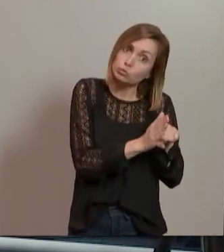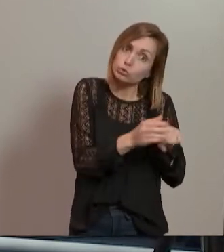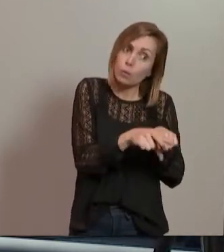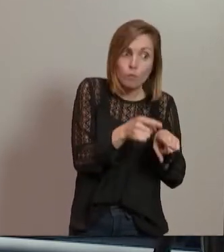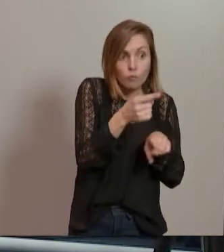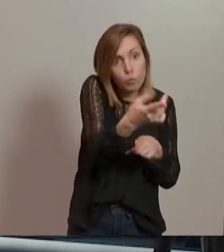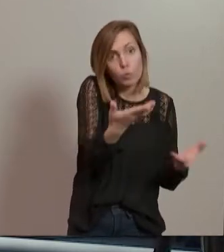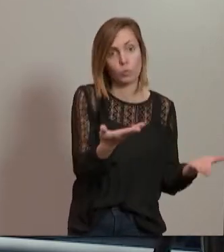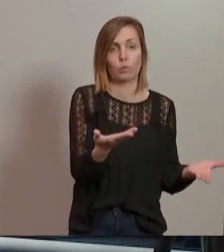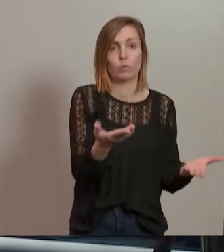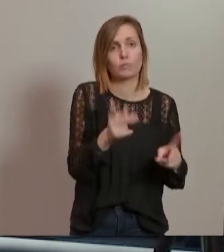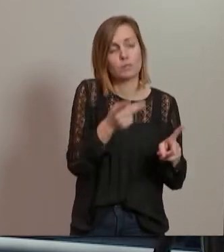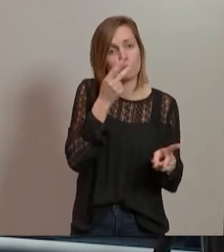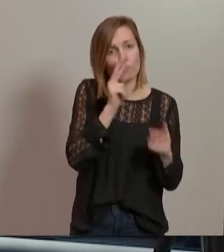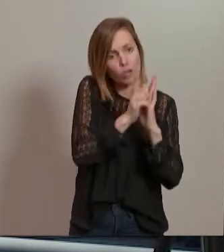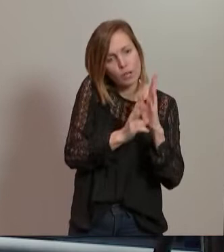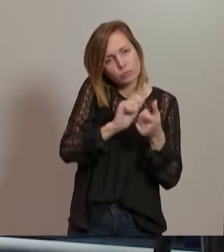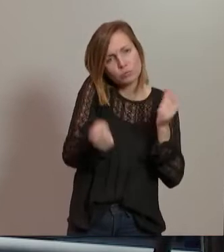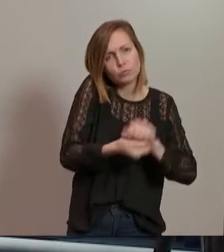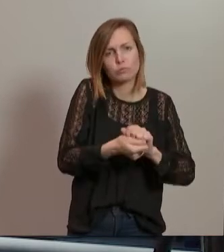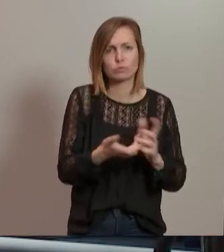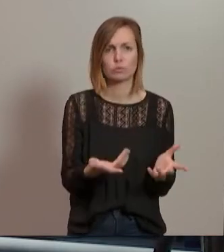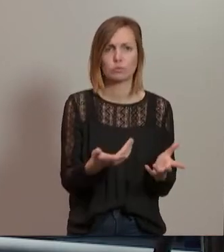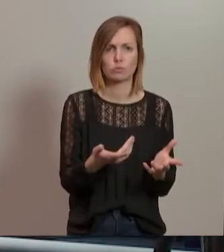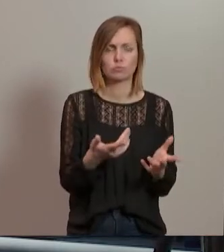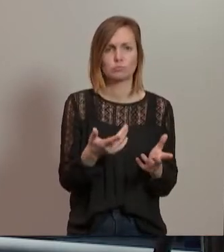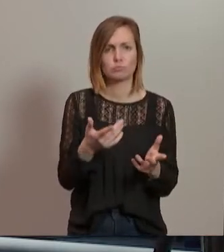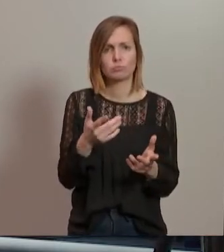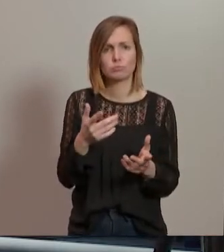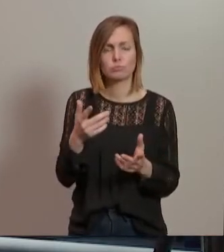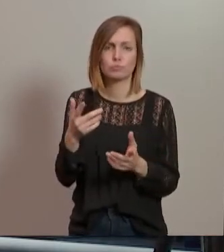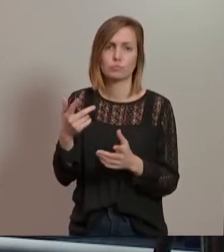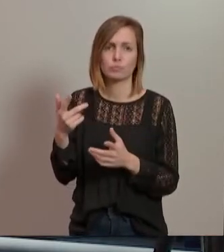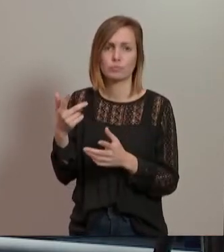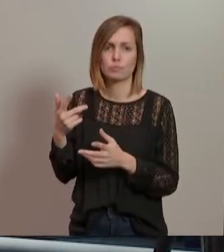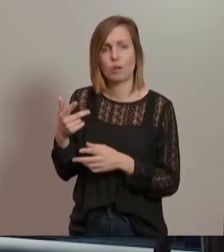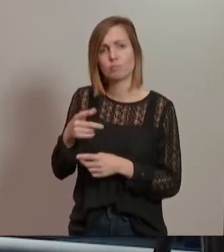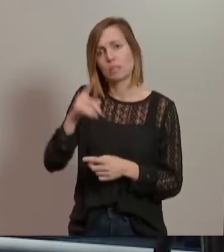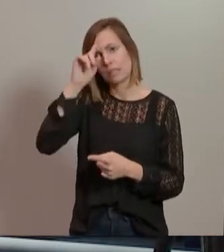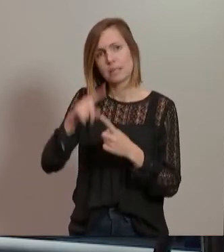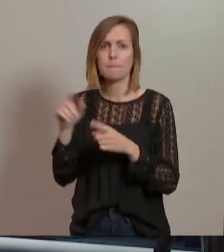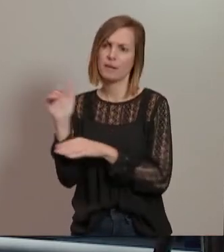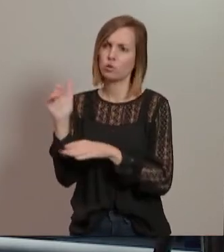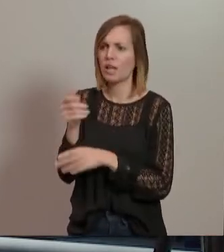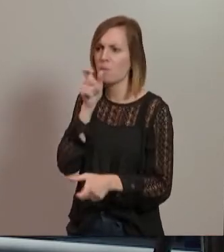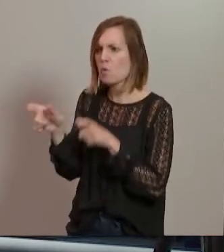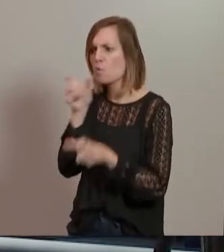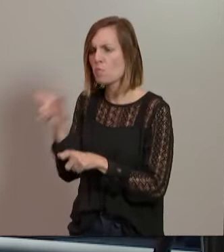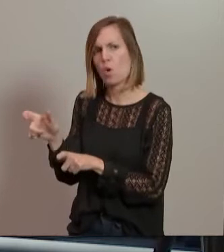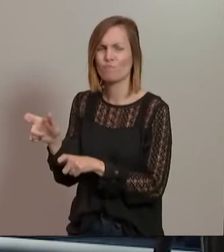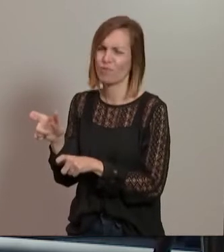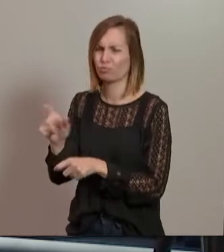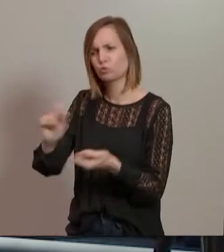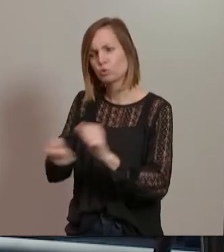vous, en fait, change de vocabulaire, ne reprenne pas le vocabulaire du patronat. Voilà. Merci beaucoup.